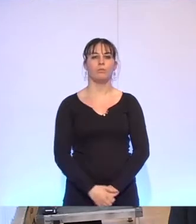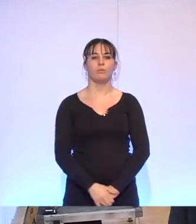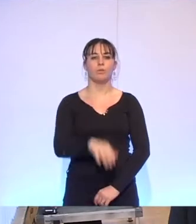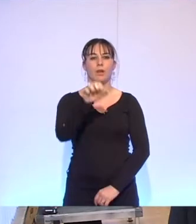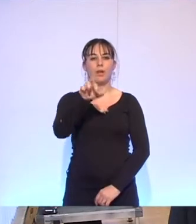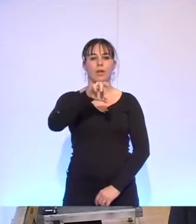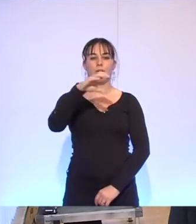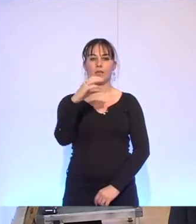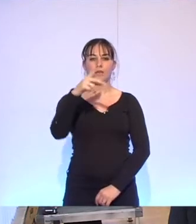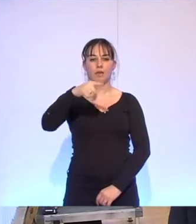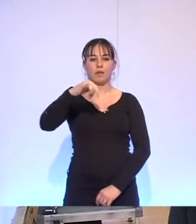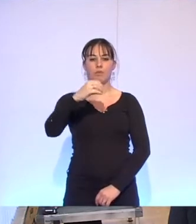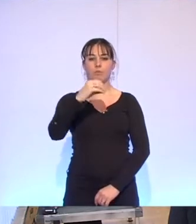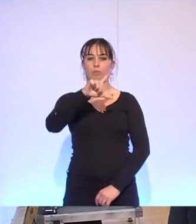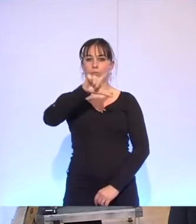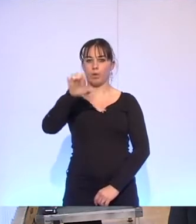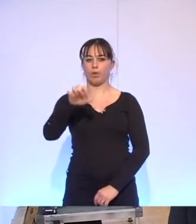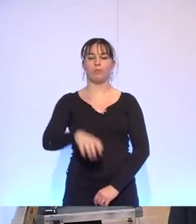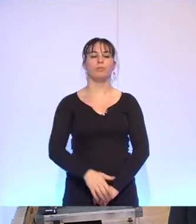Éric Piolle.